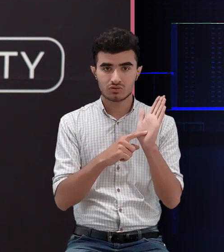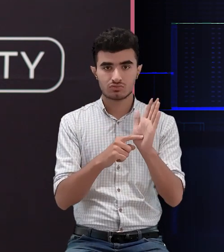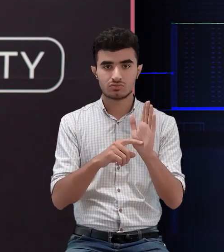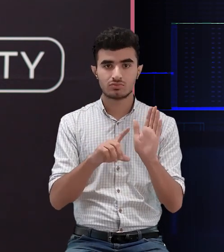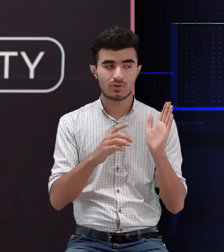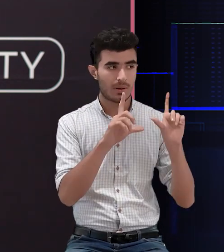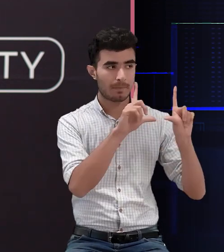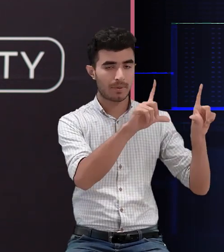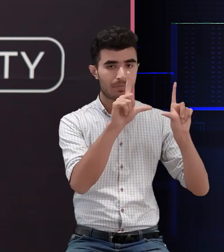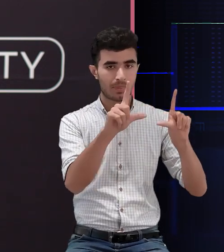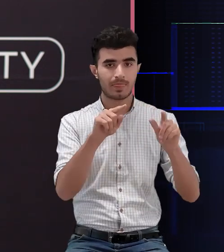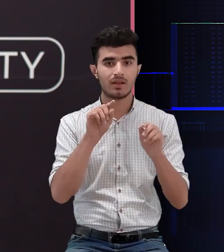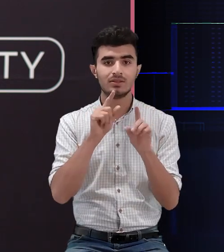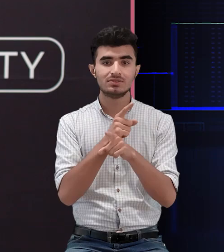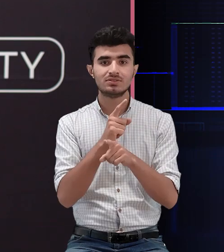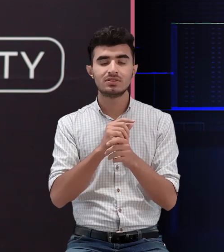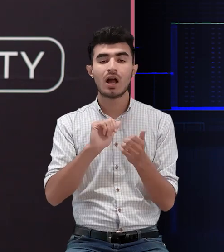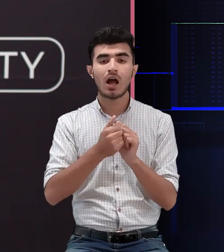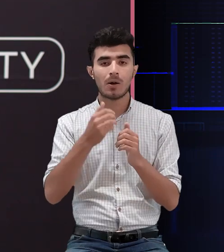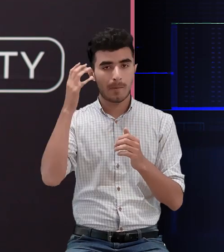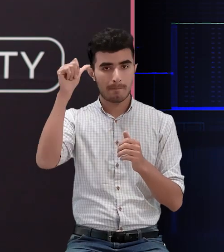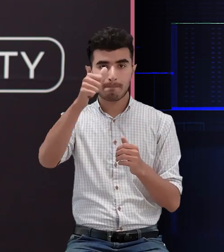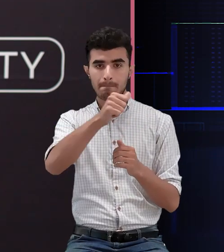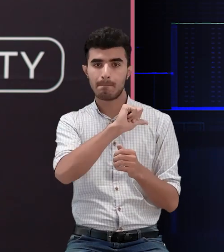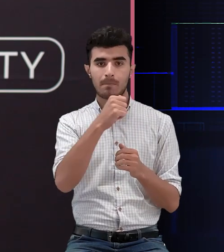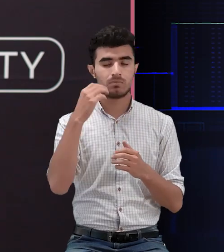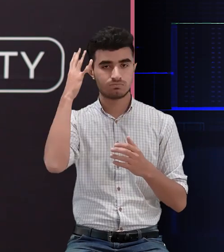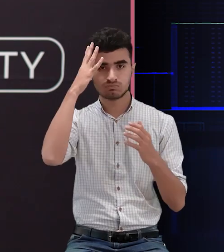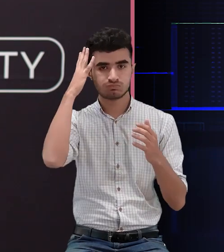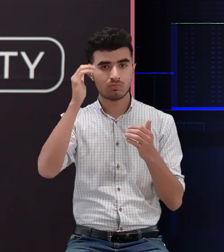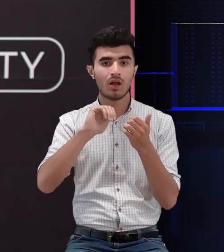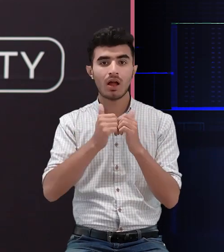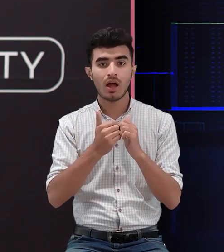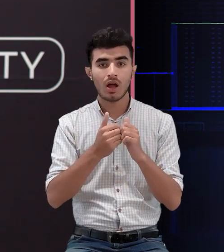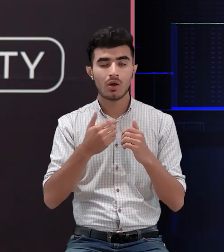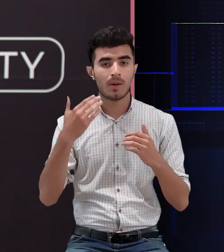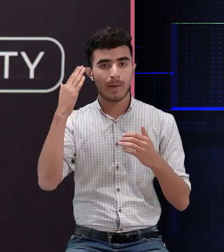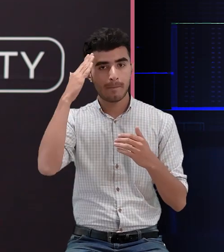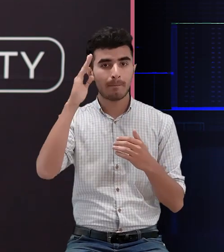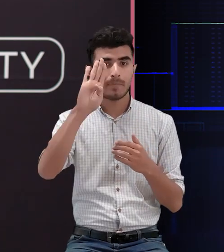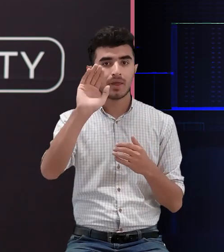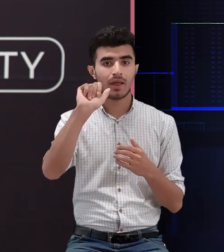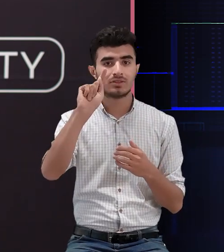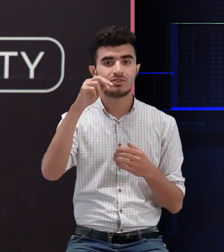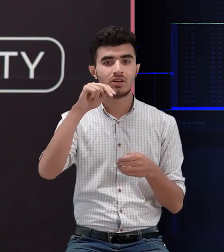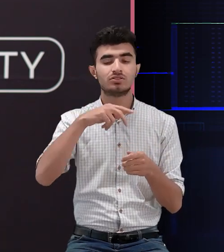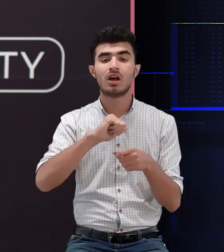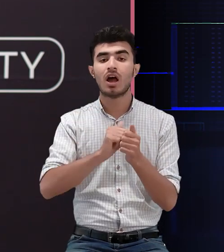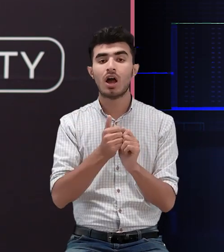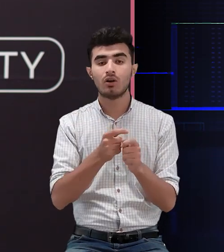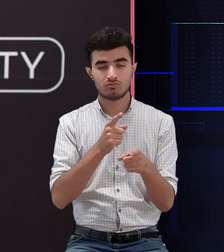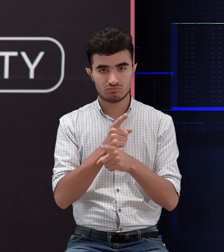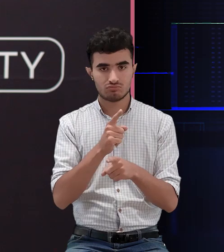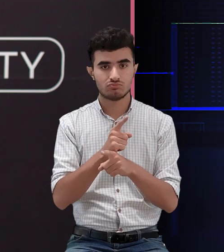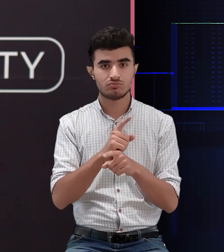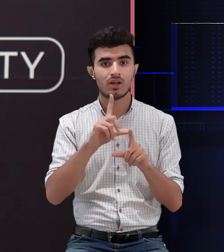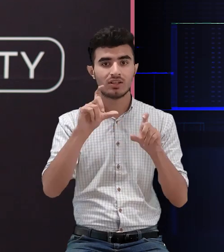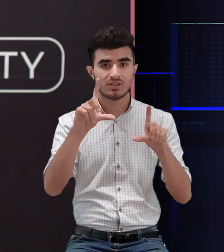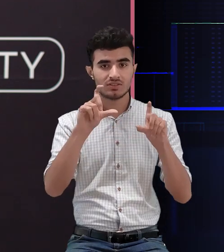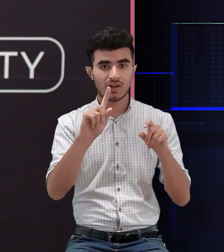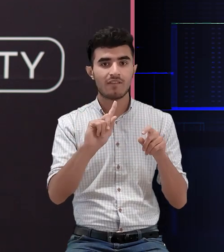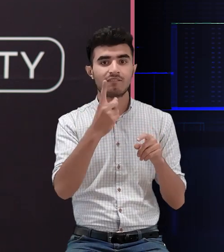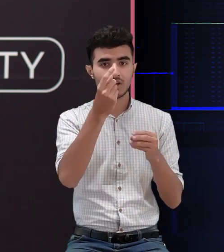और बच्चे को सिखाएं कि नहाना कैसे है. उसमें नहाने का पहले स्टेप से लेके आखिरी स्टेप तक तस्वीर घर में